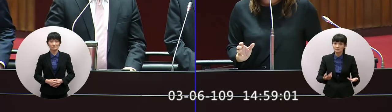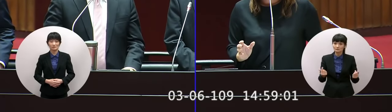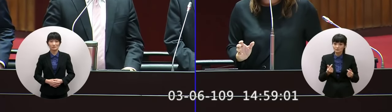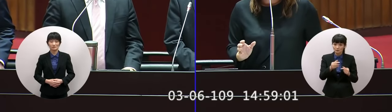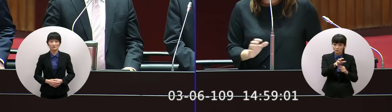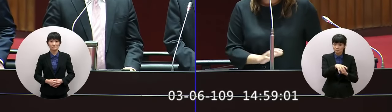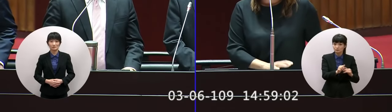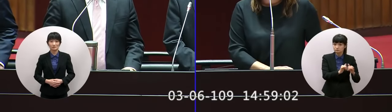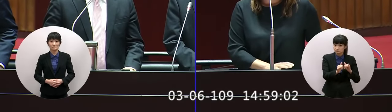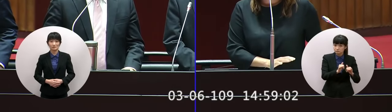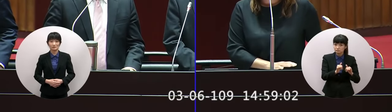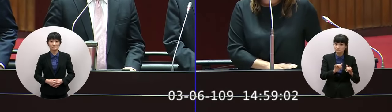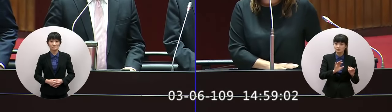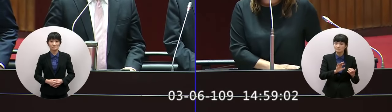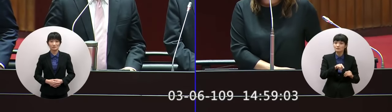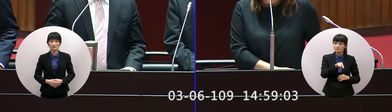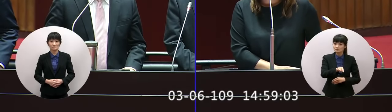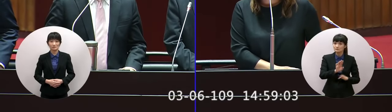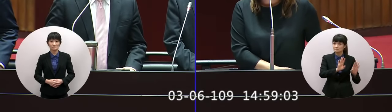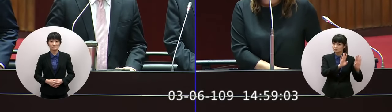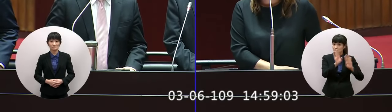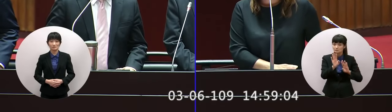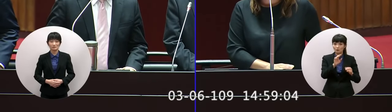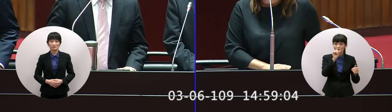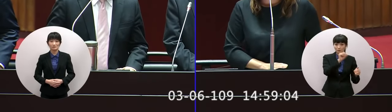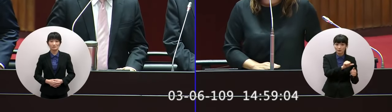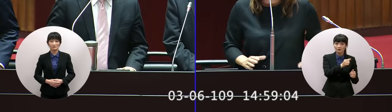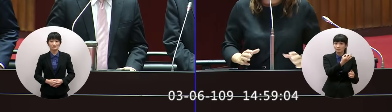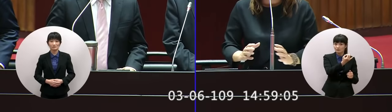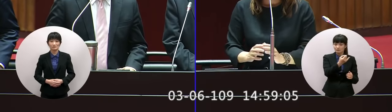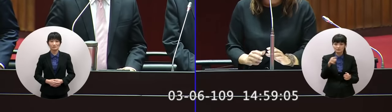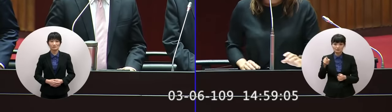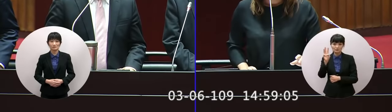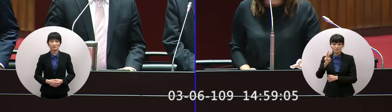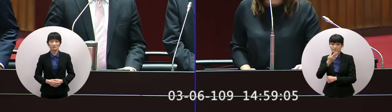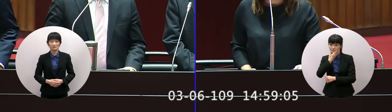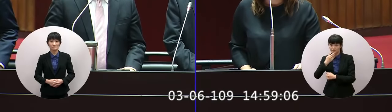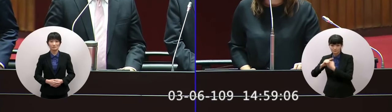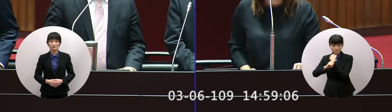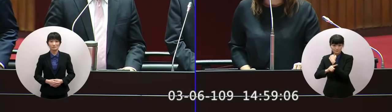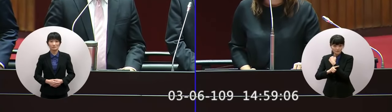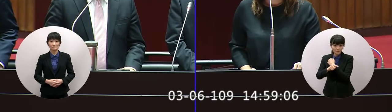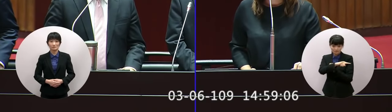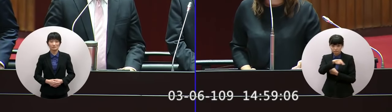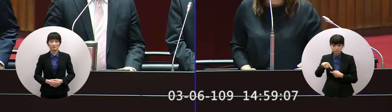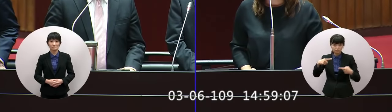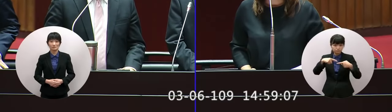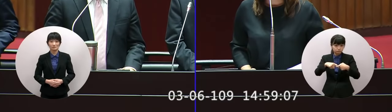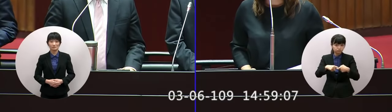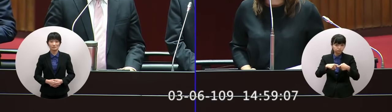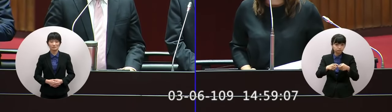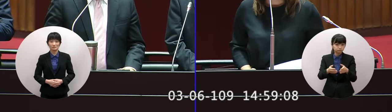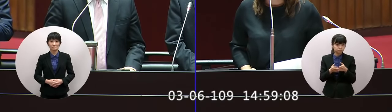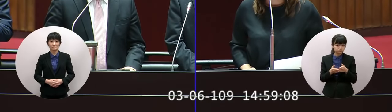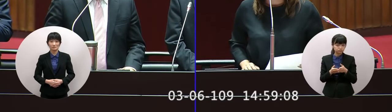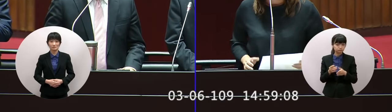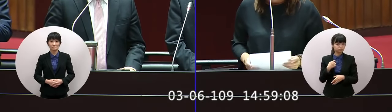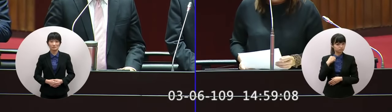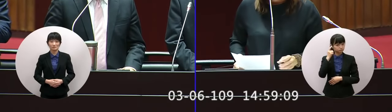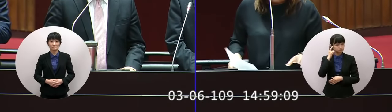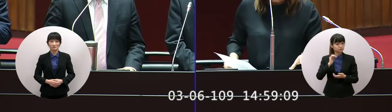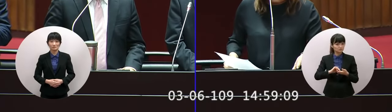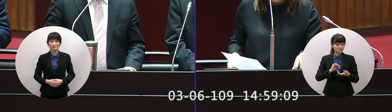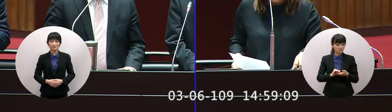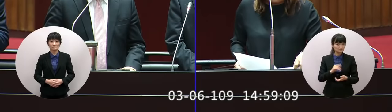况之下，你对他的罚则是不是跟这些水利法一定要把它勾结在一起，我想这个也是可以去考量